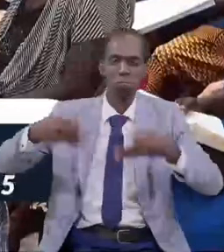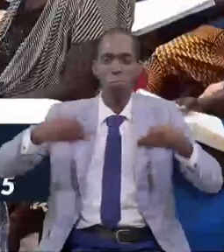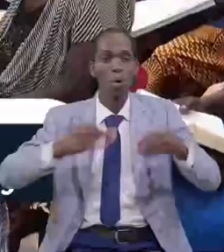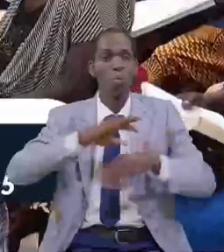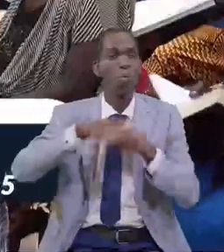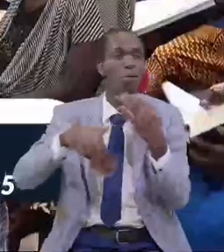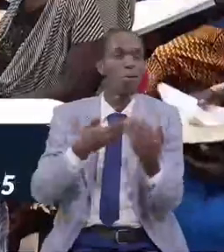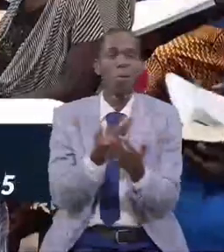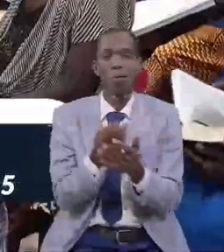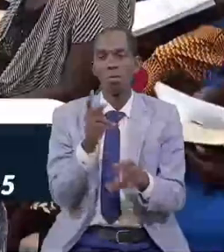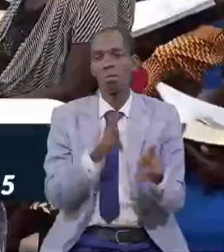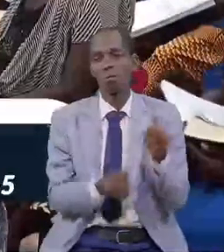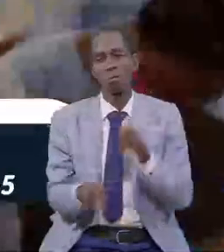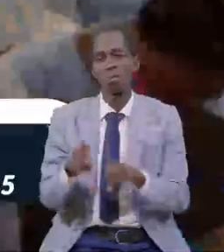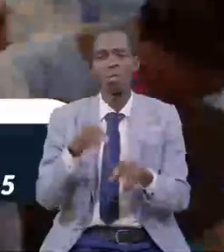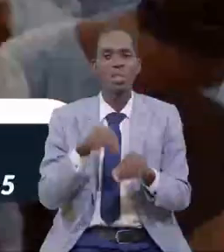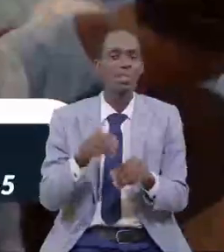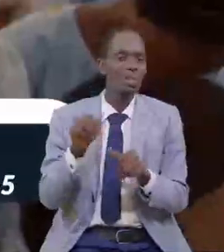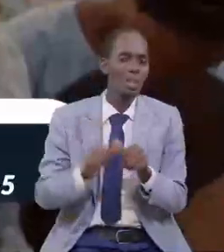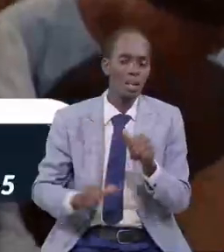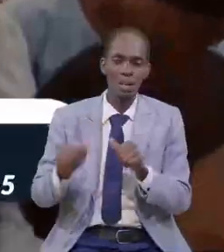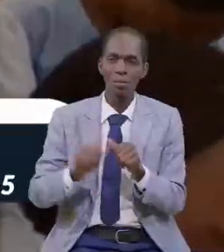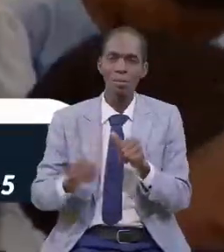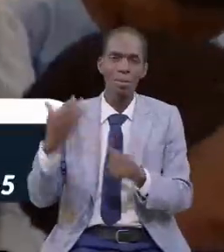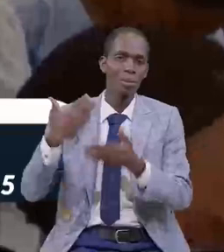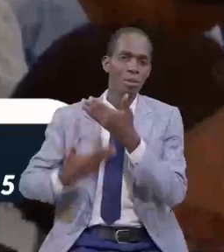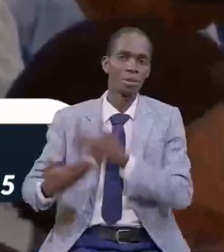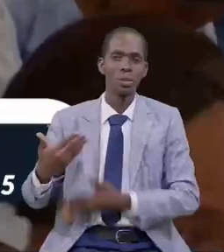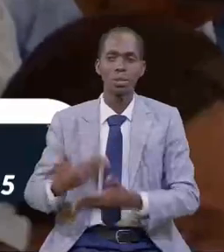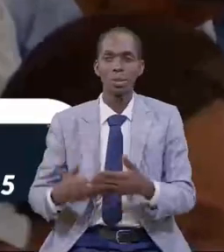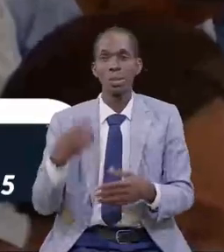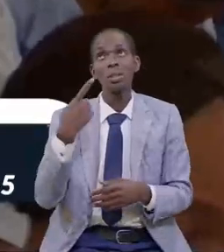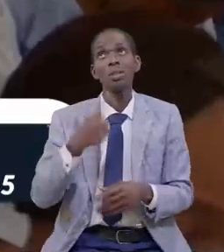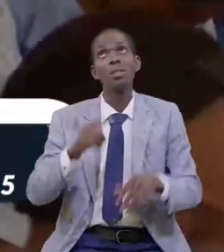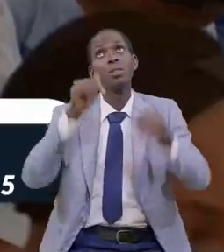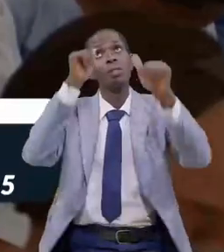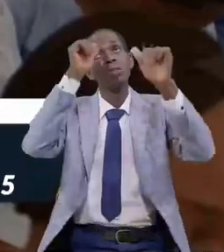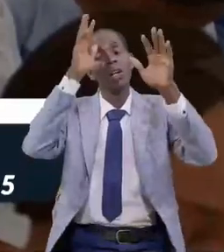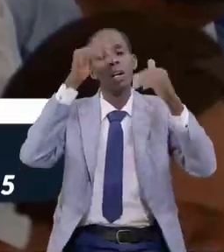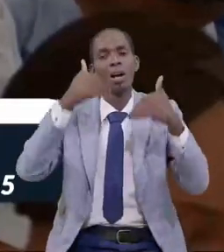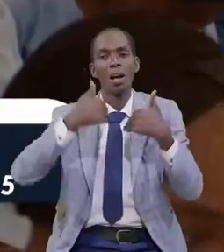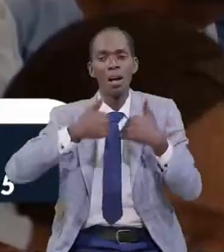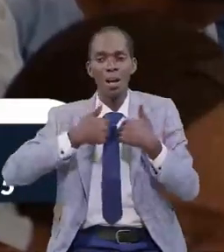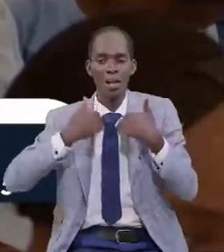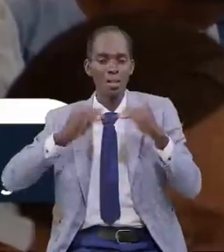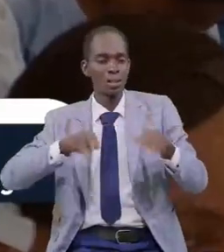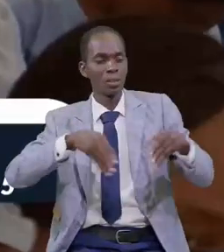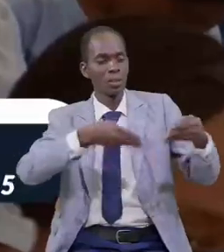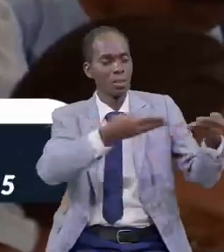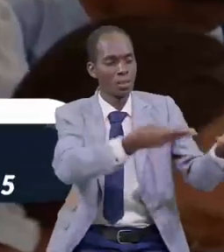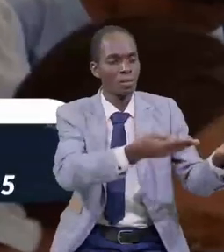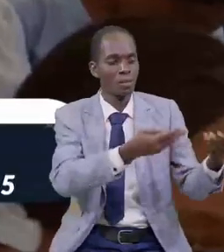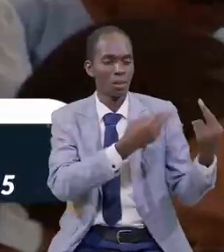les hommes dans toutes les générations le père a remis